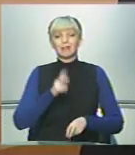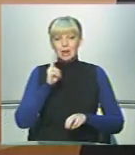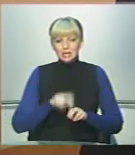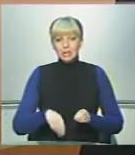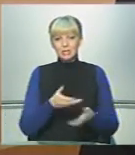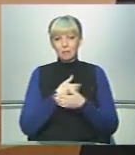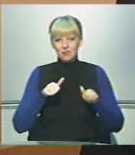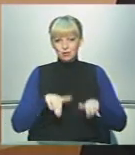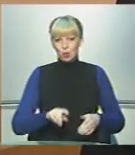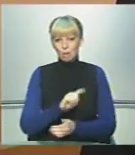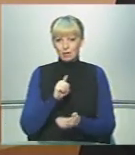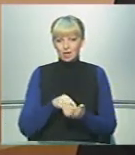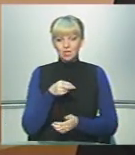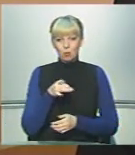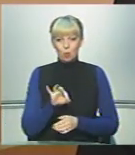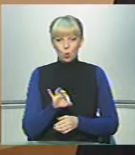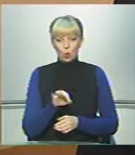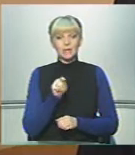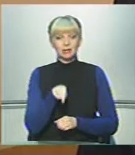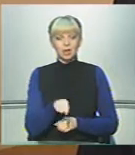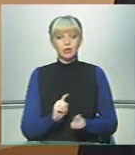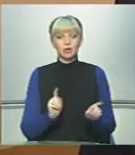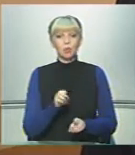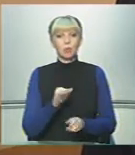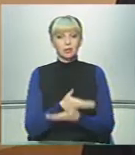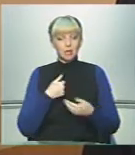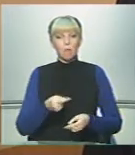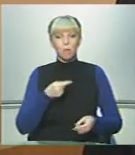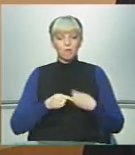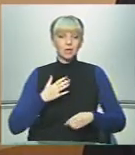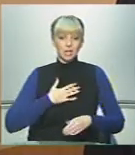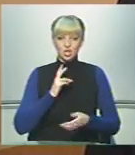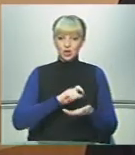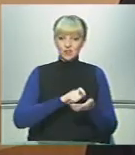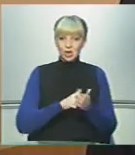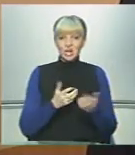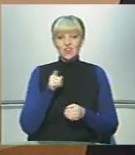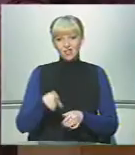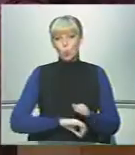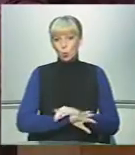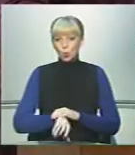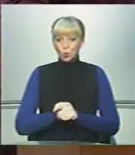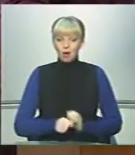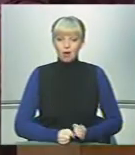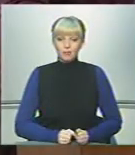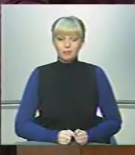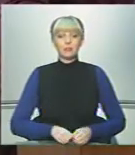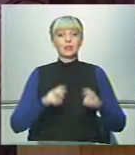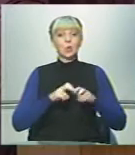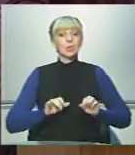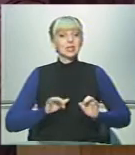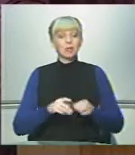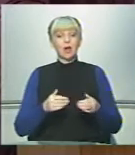ми вирішимо питання про те, щоб нам повернути наші квартири, які він украв. Розгляд